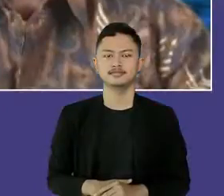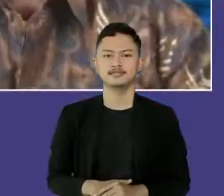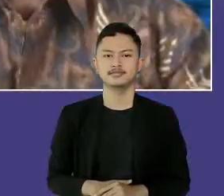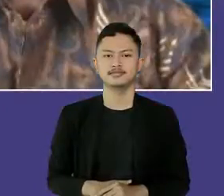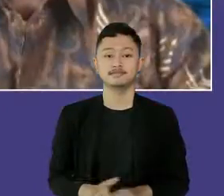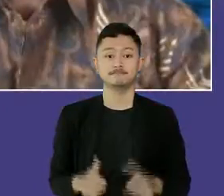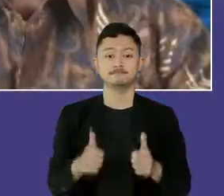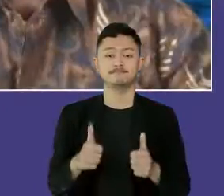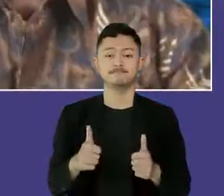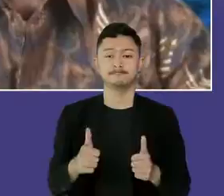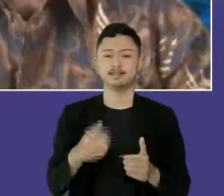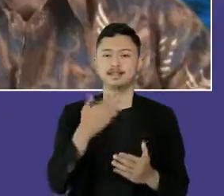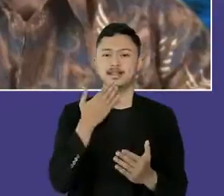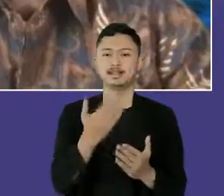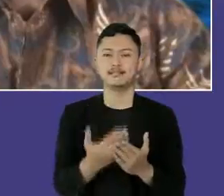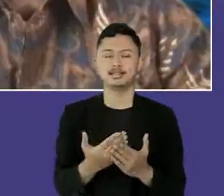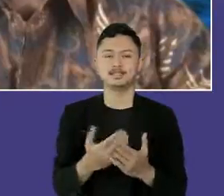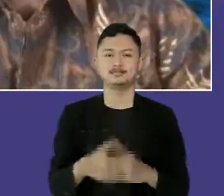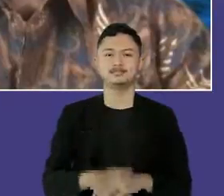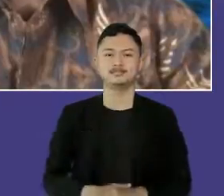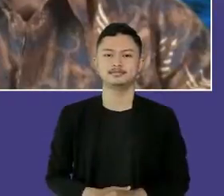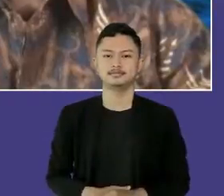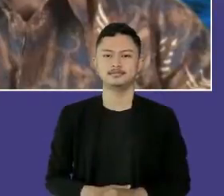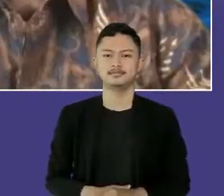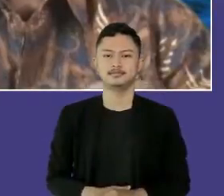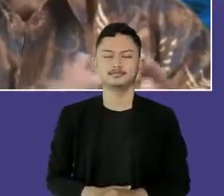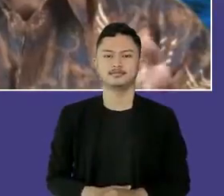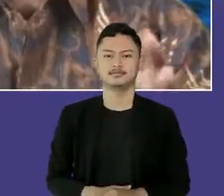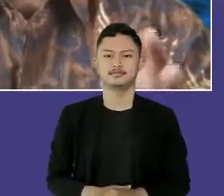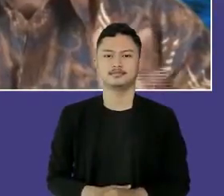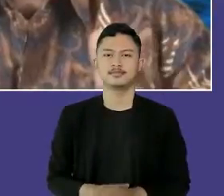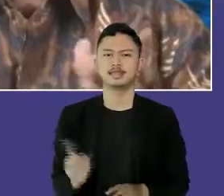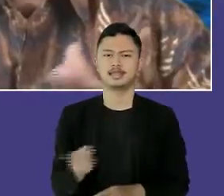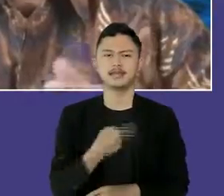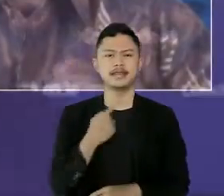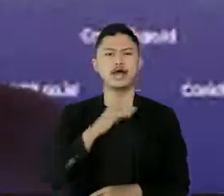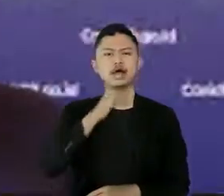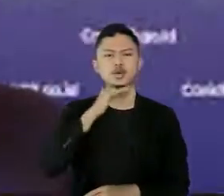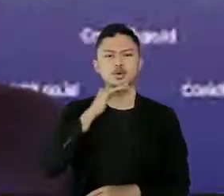Ya, baik. Terima kasih. Kami masih menunggu